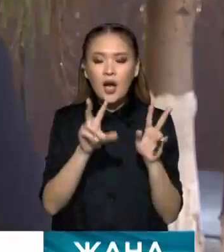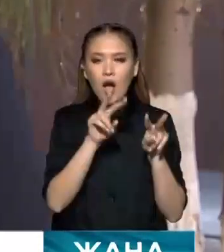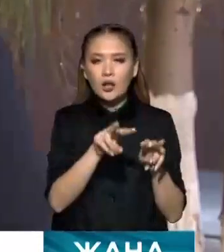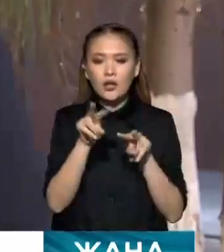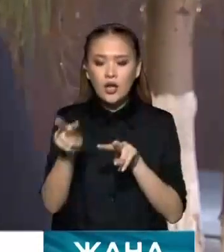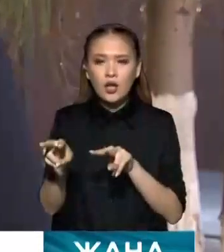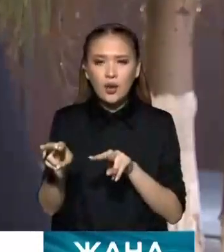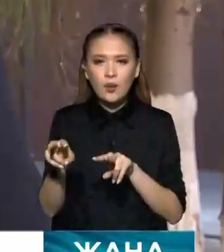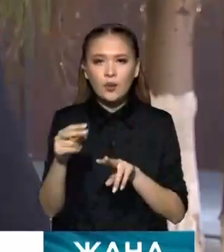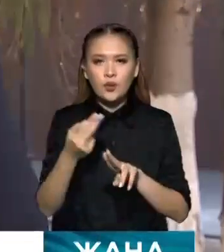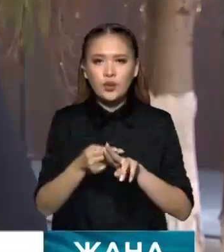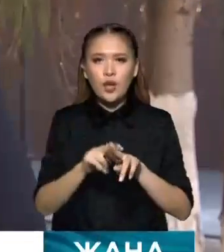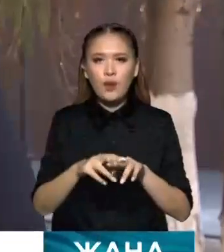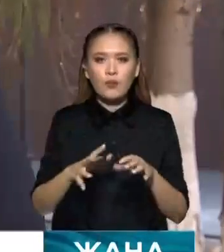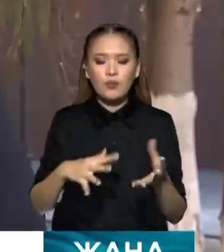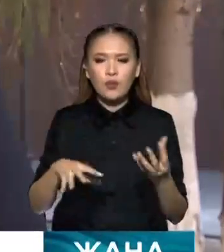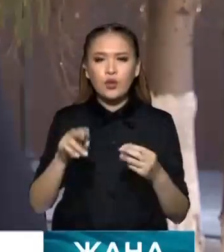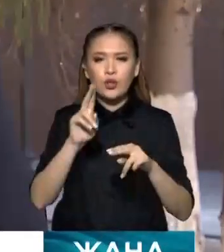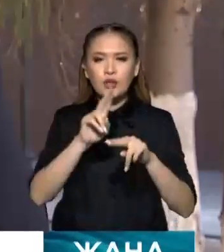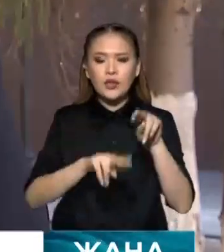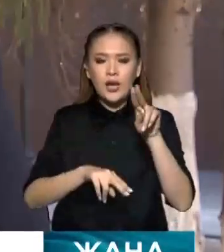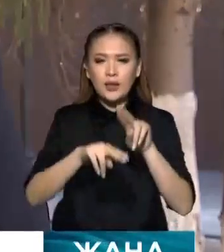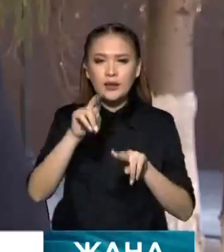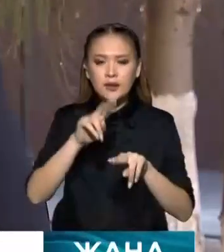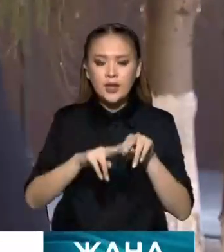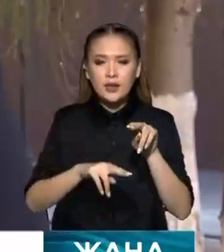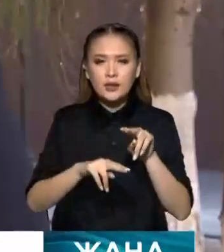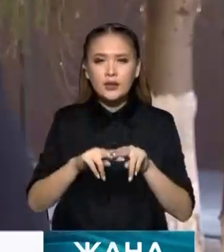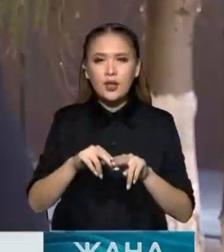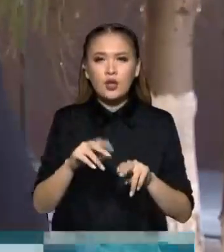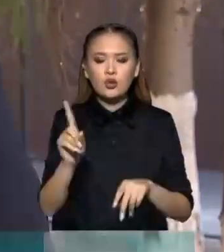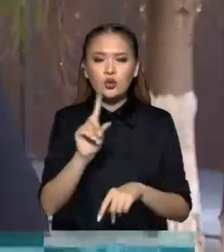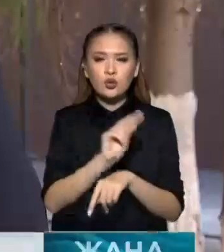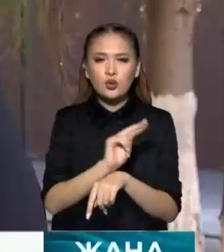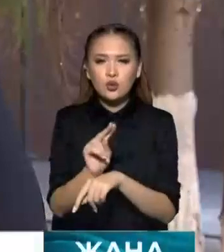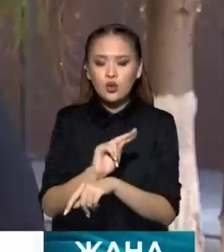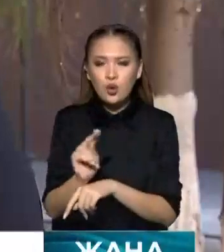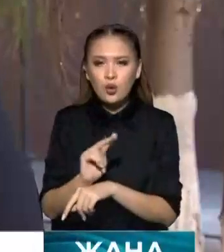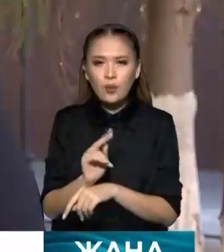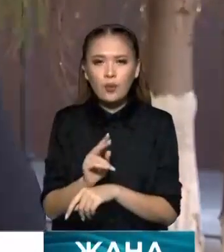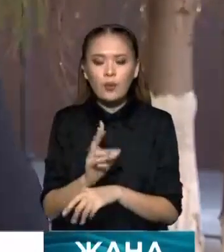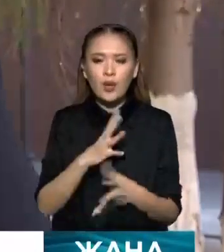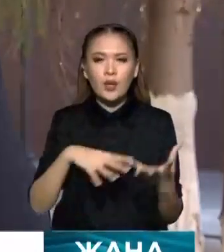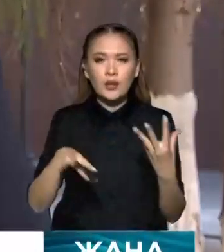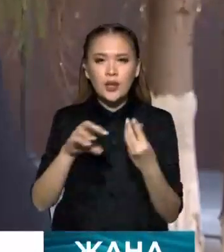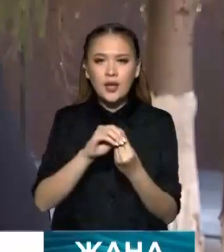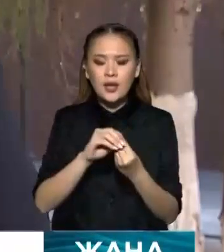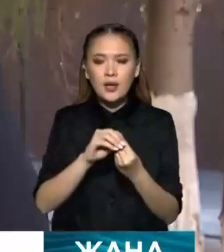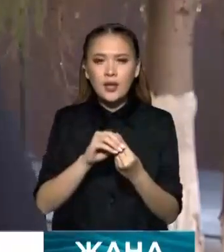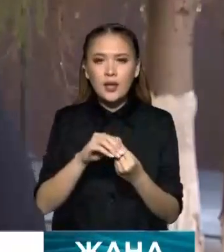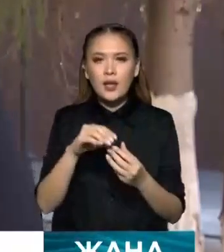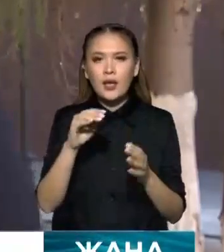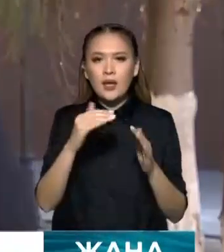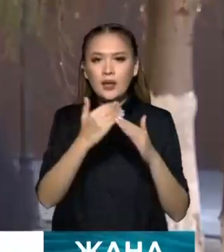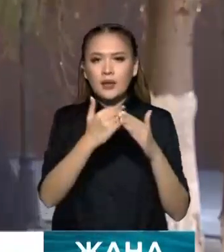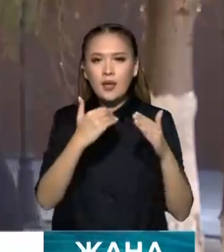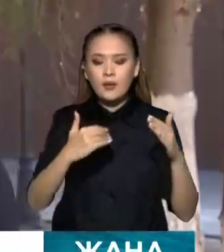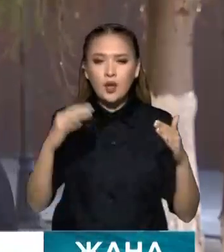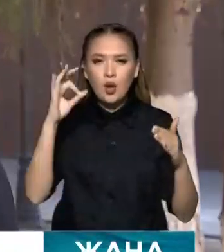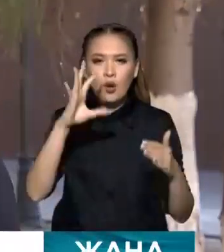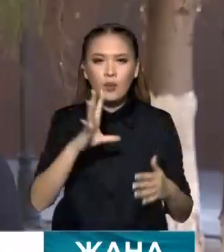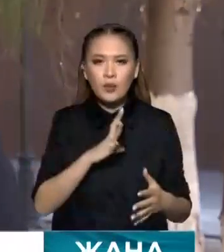бүкіл строительство болсын, құрылыс болсын, жөндеу болсын барлық этаптарында ол қадағалап сол